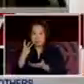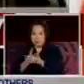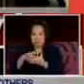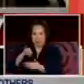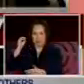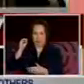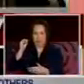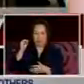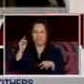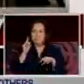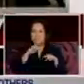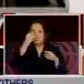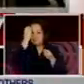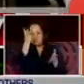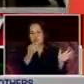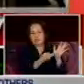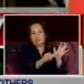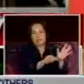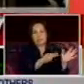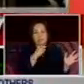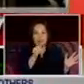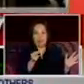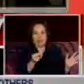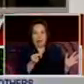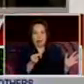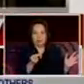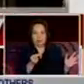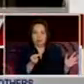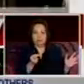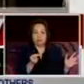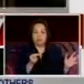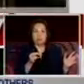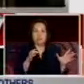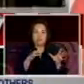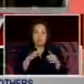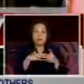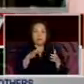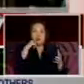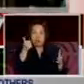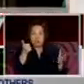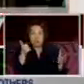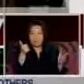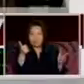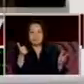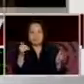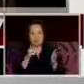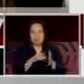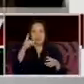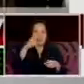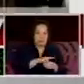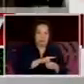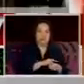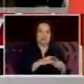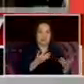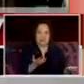thousands. Kasi minidraw nila eh. Pag Enero, i-deposit nila uli. Taong bayan, kayo ang magtestigo.